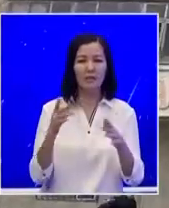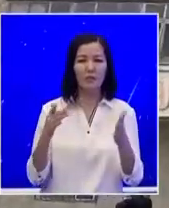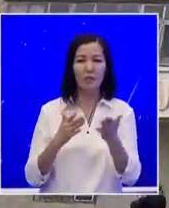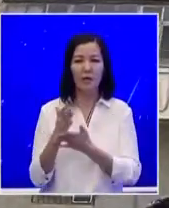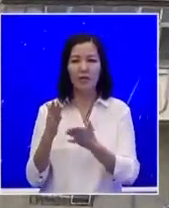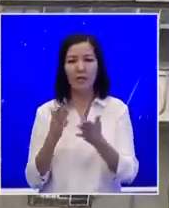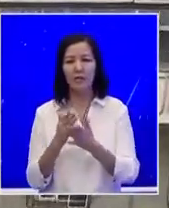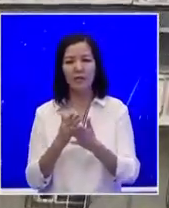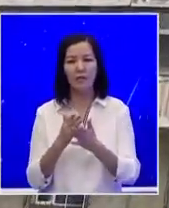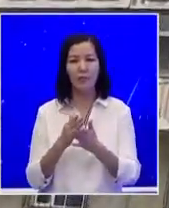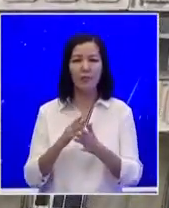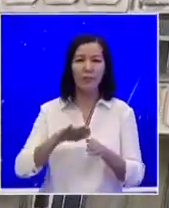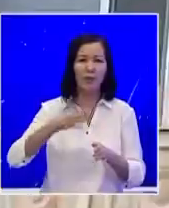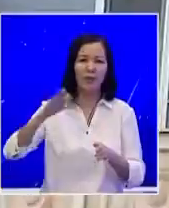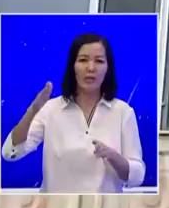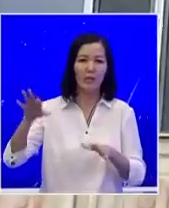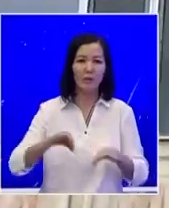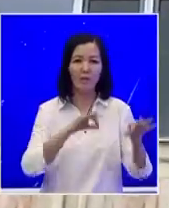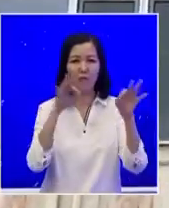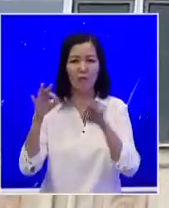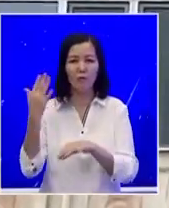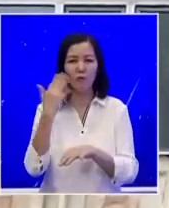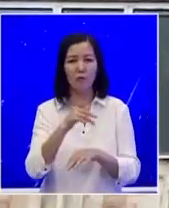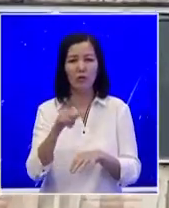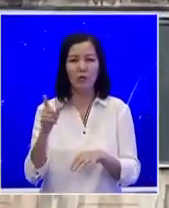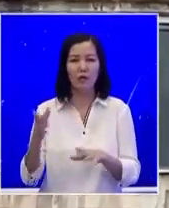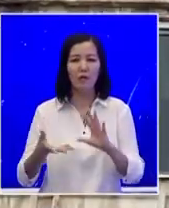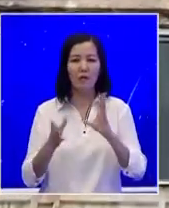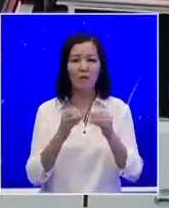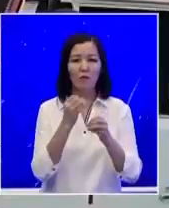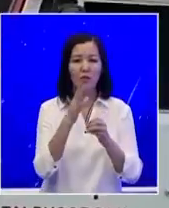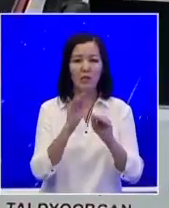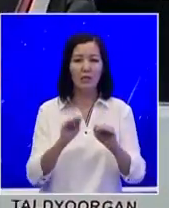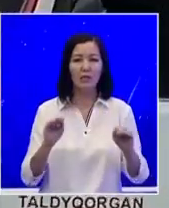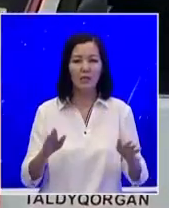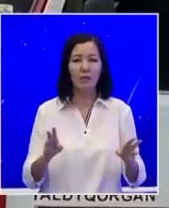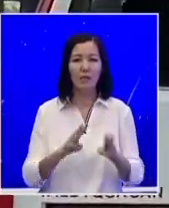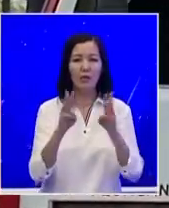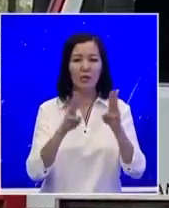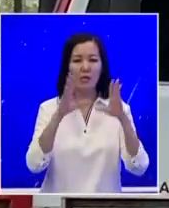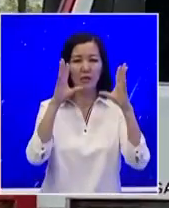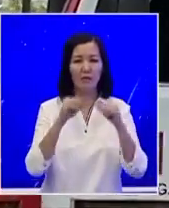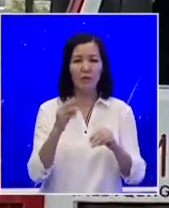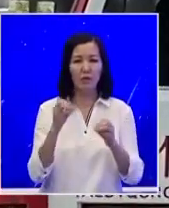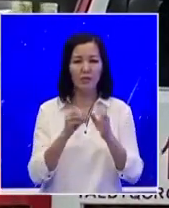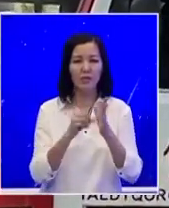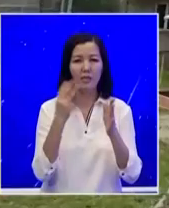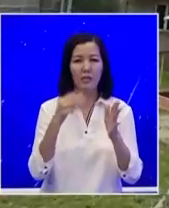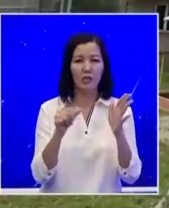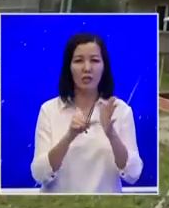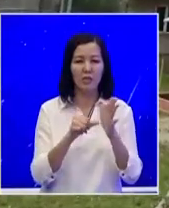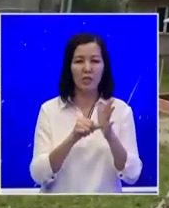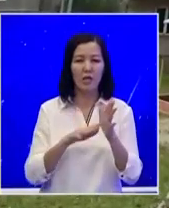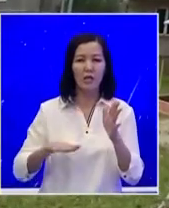по лестничному маршу эвакуировано 40 человек, в том числе 14 детей. Пожар ликвидирован в 16:36